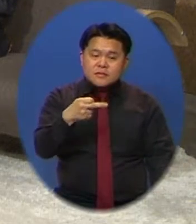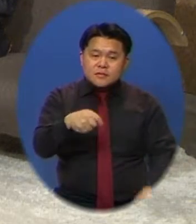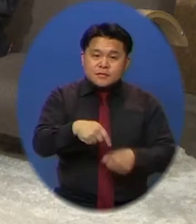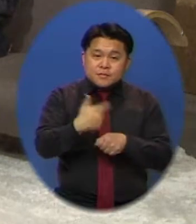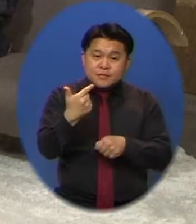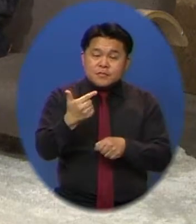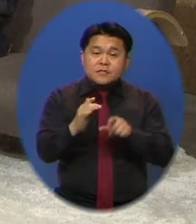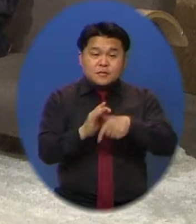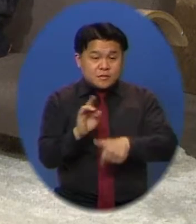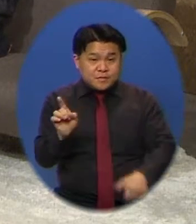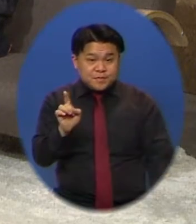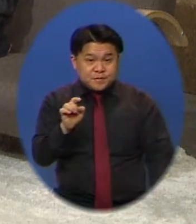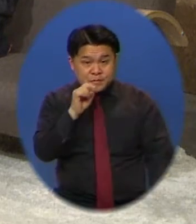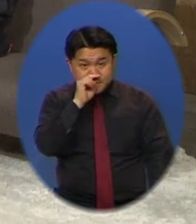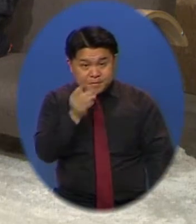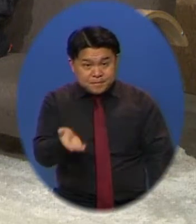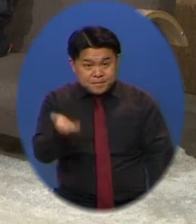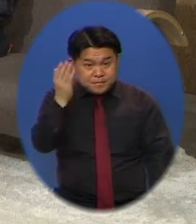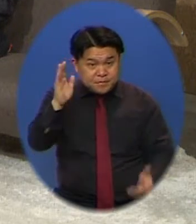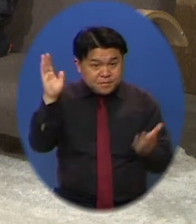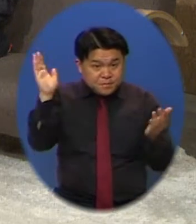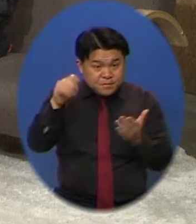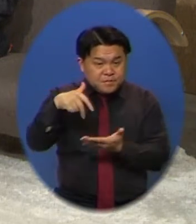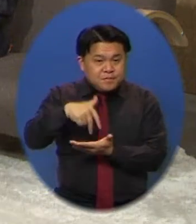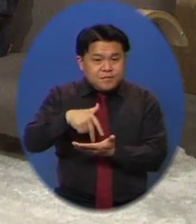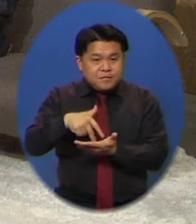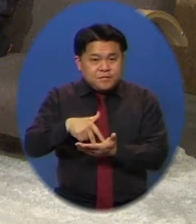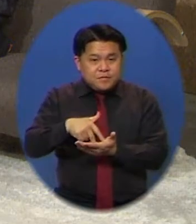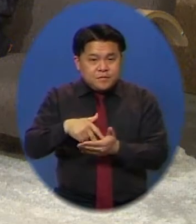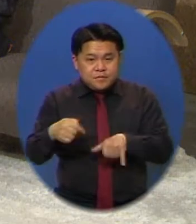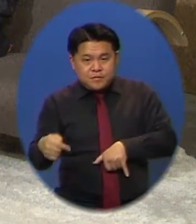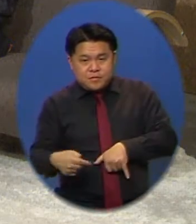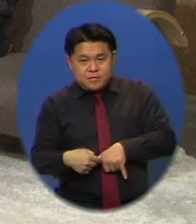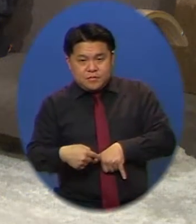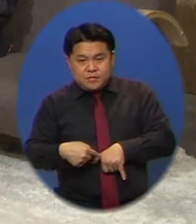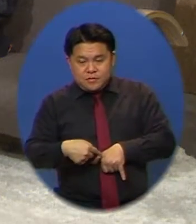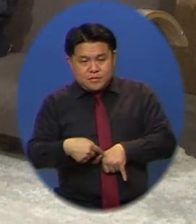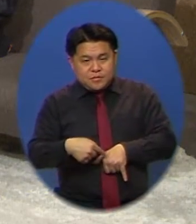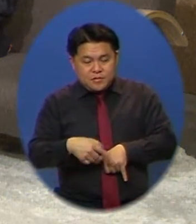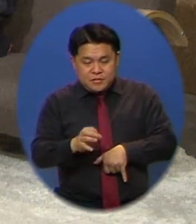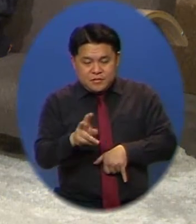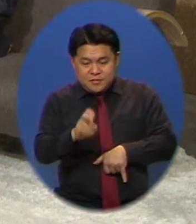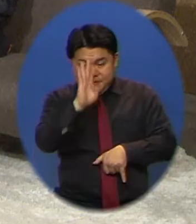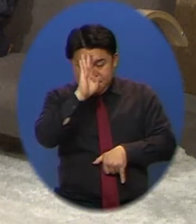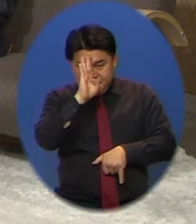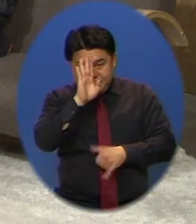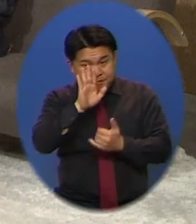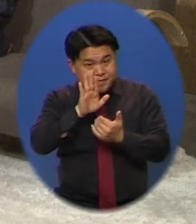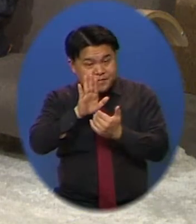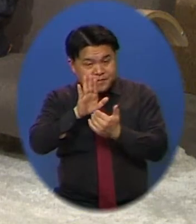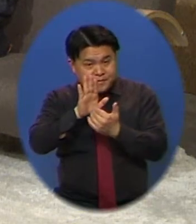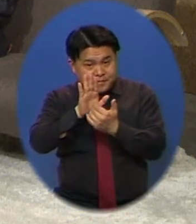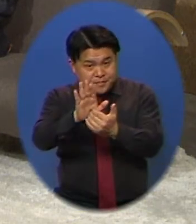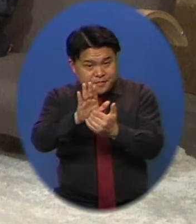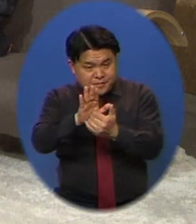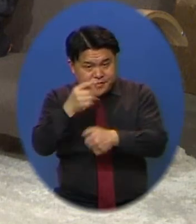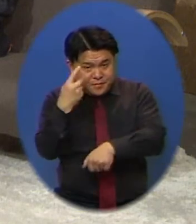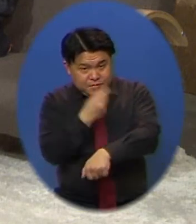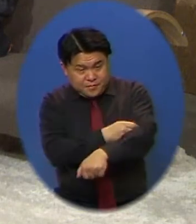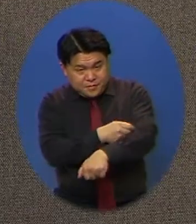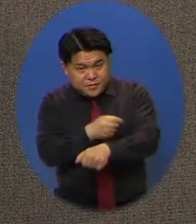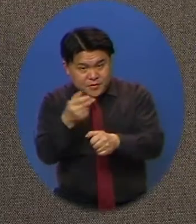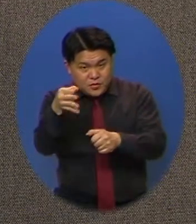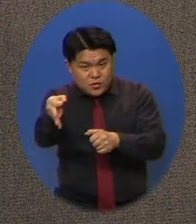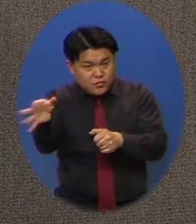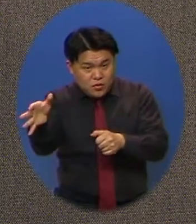6학년이죠. 초등학교 예. 6학년 이상 학생들에게는 자궁경부암 예방 접종을 무료로 진행이 되는 건가요?